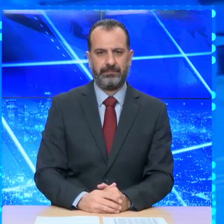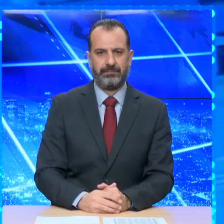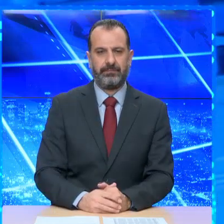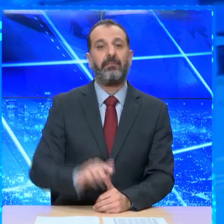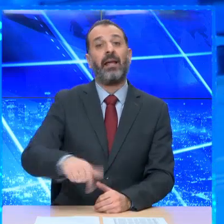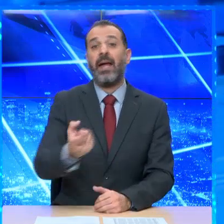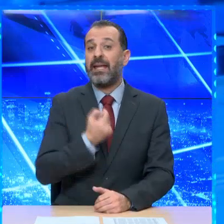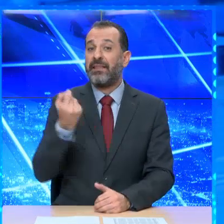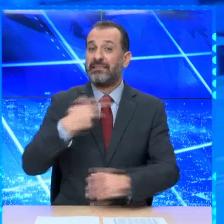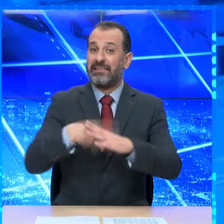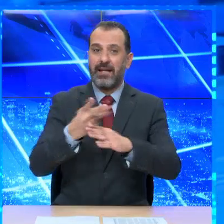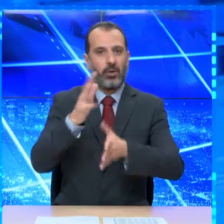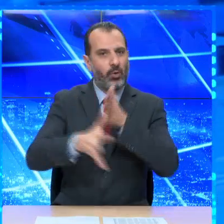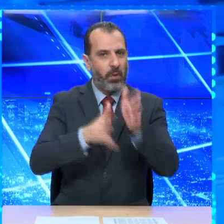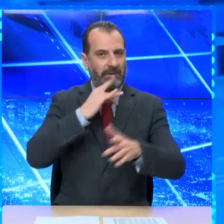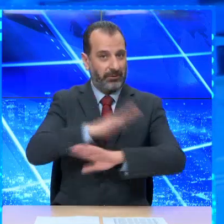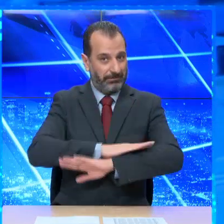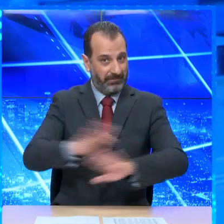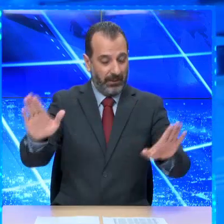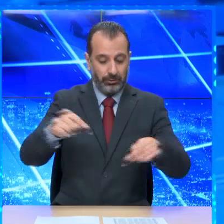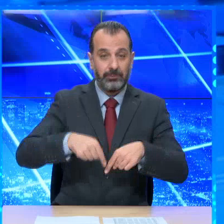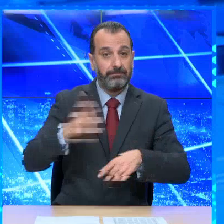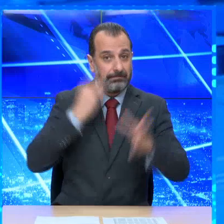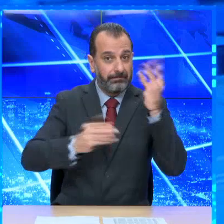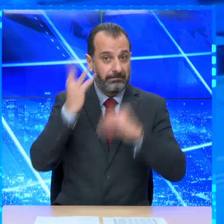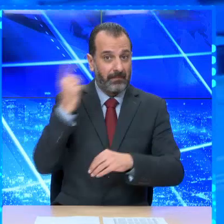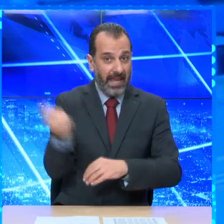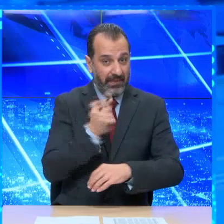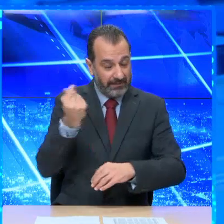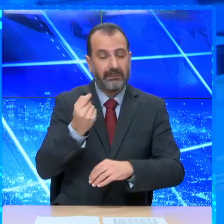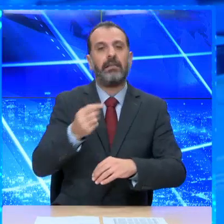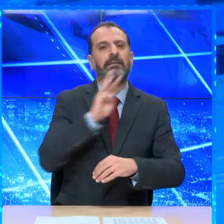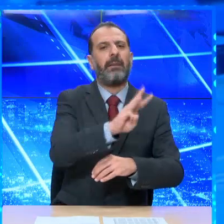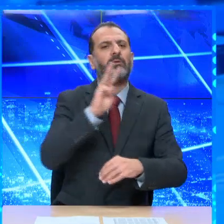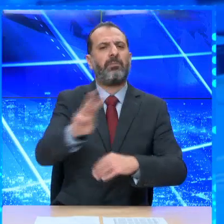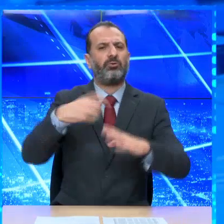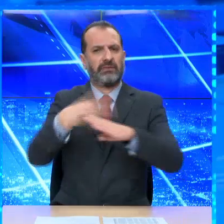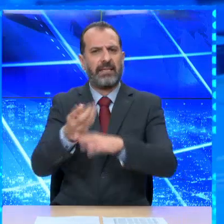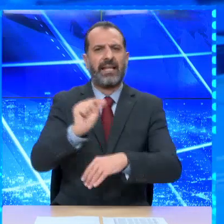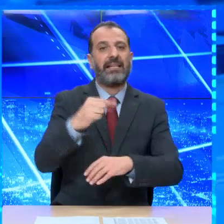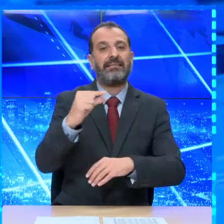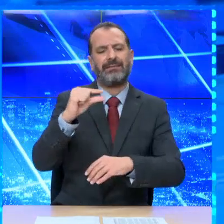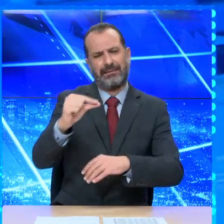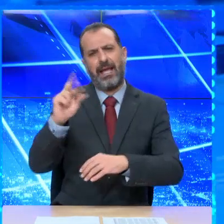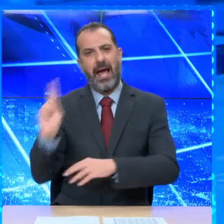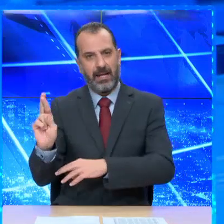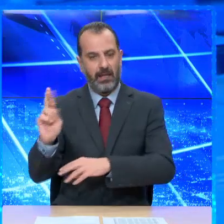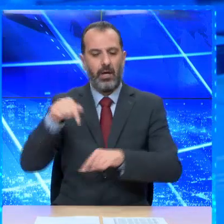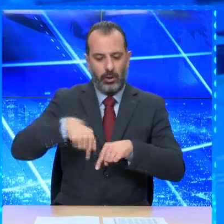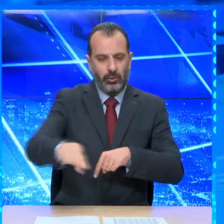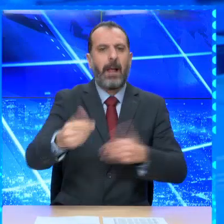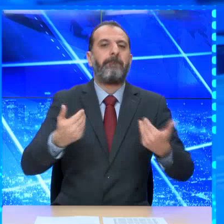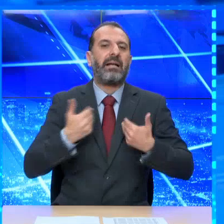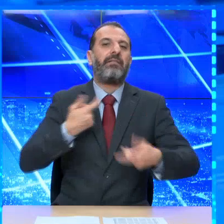Και εδώ ολοκληρώθηκε το δελτίο ειδήσεων του Star στην νοηματική γλώσσα. Για συνεχή ενημέρωση μπορείτε να επισκεφτείτε το star.gr. Ακολουθεί το Shopping